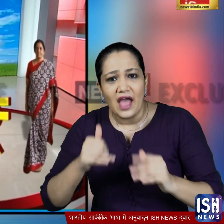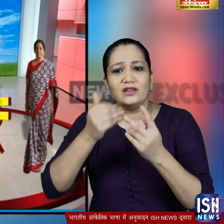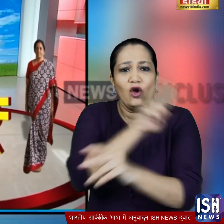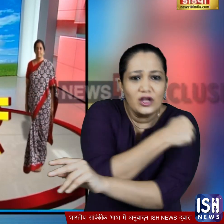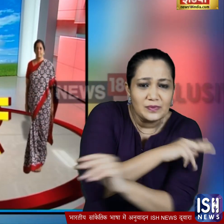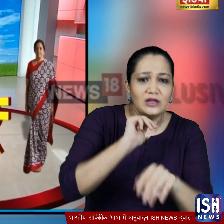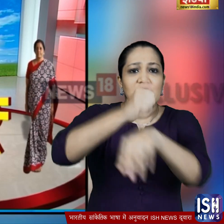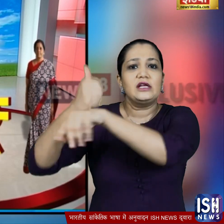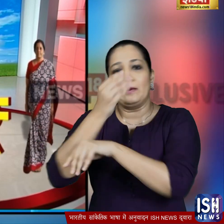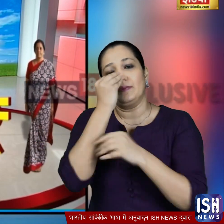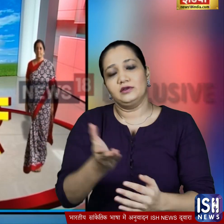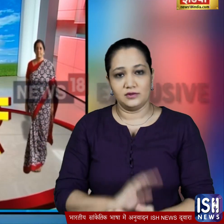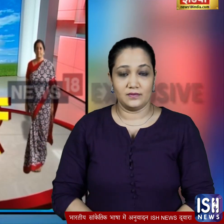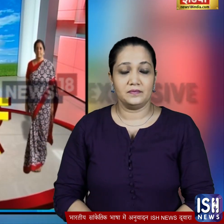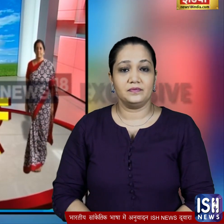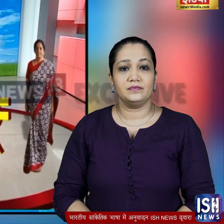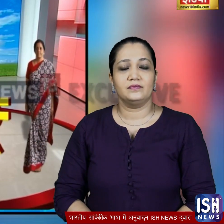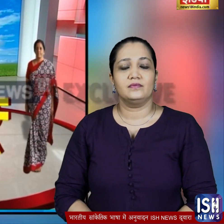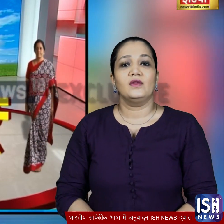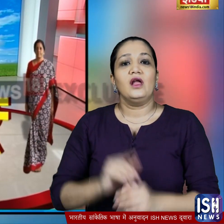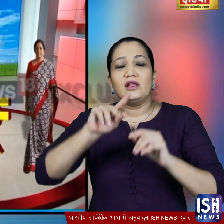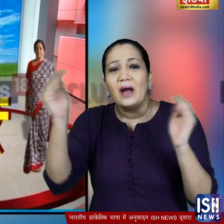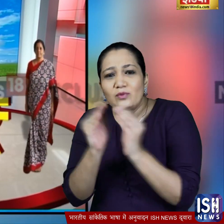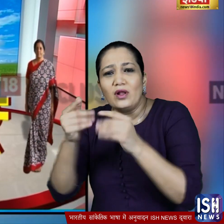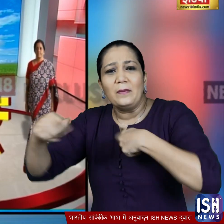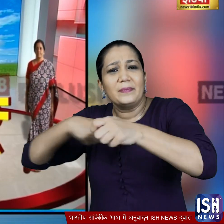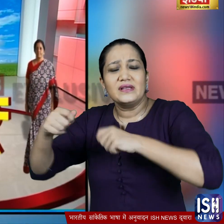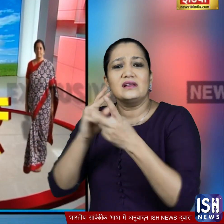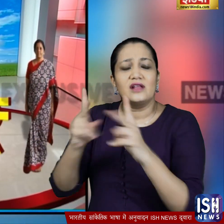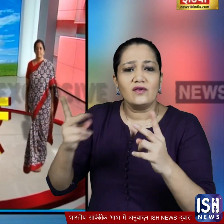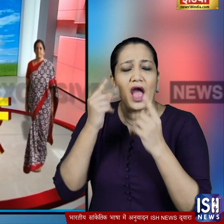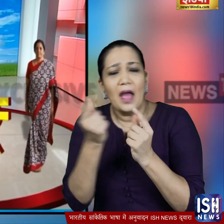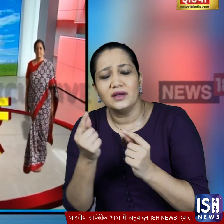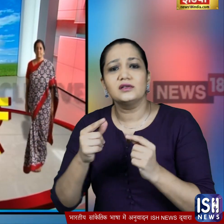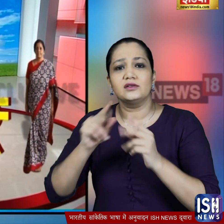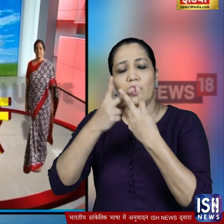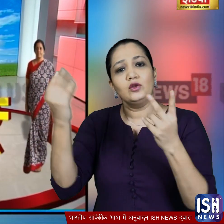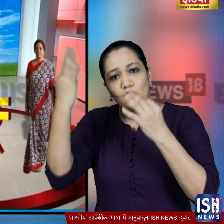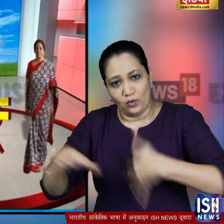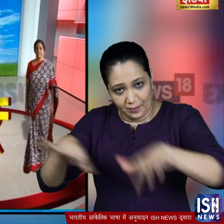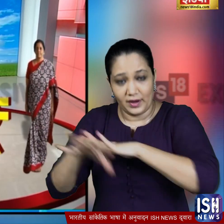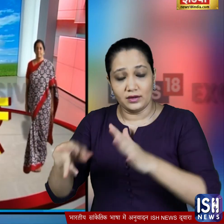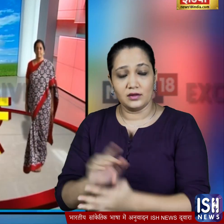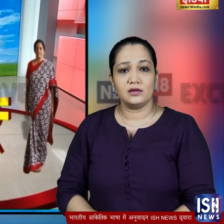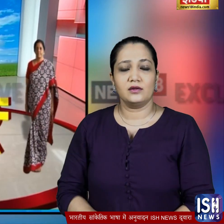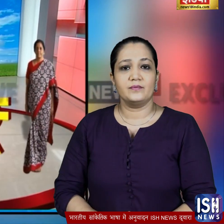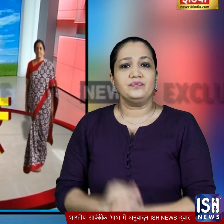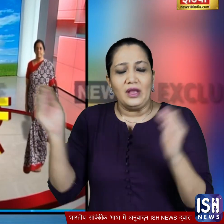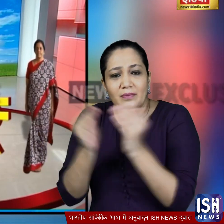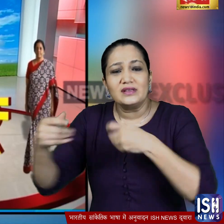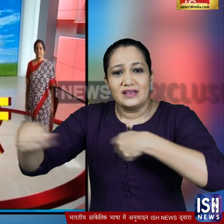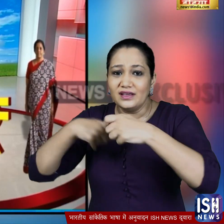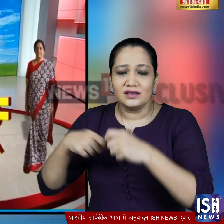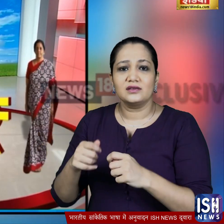मजबूत करने में मदद मिलेगी। इसके अलावा छोटे कारोबारियों की मदद के लिए इमरजेंसी क्रेडिट लाइन गारंटी स्कीम शुरू की गई, जिसके तहत छोटे